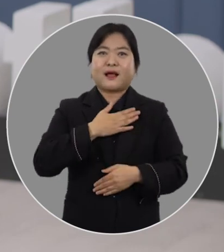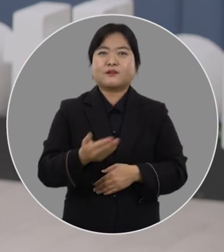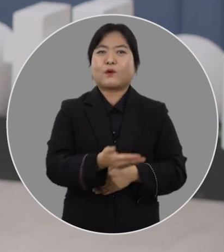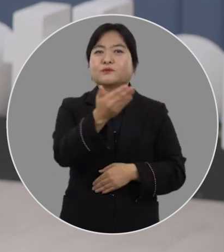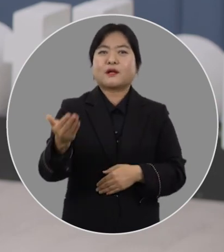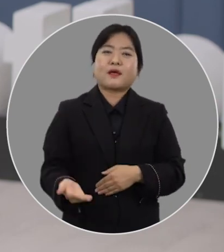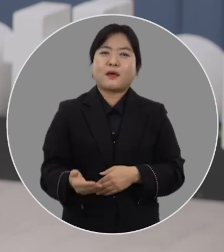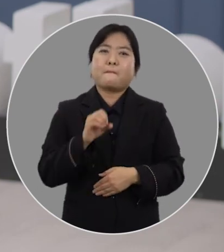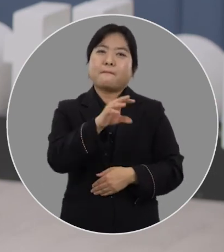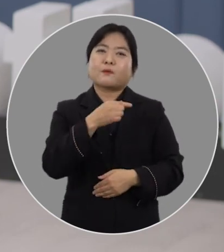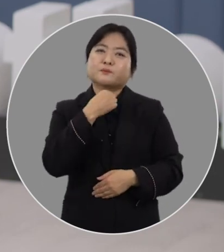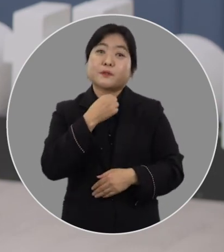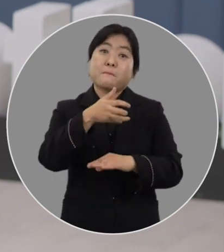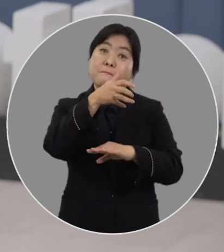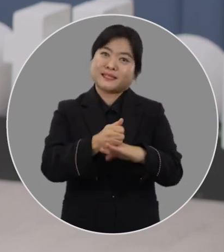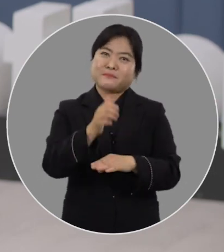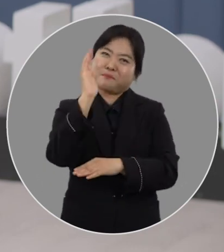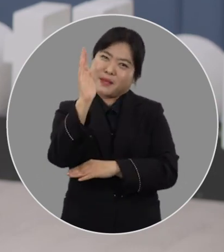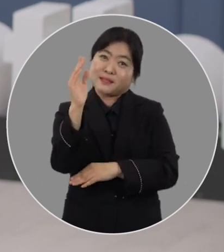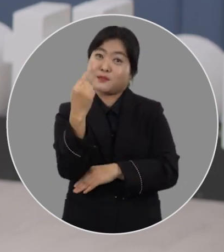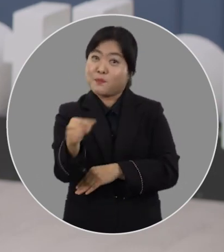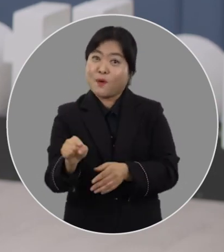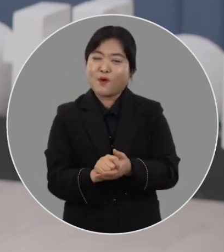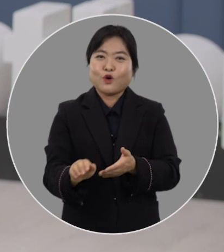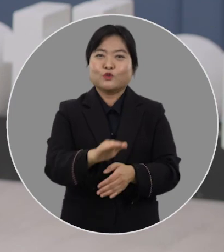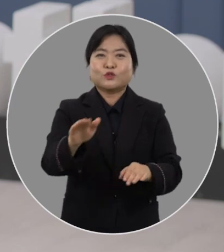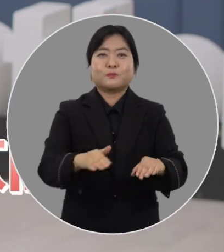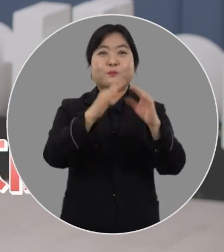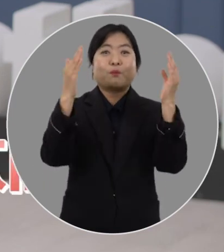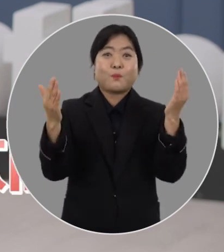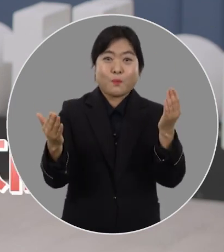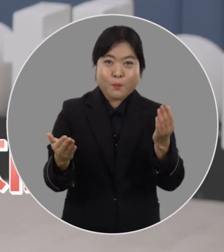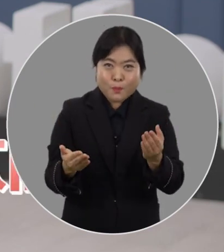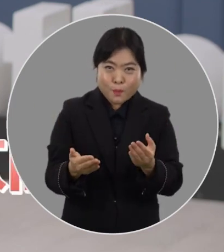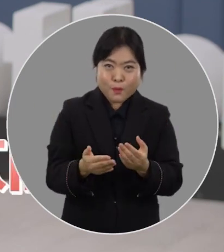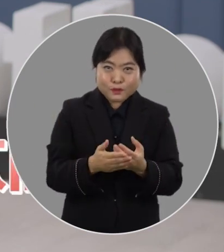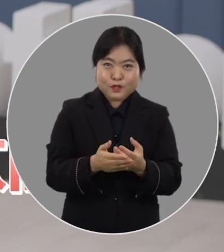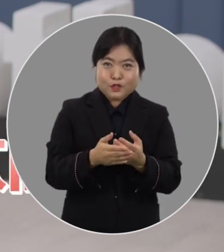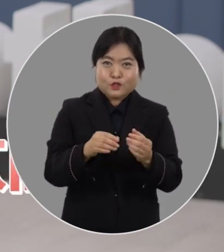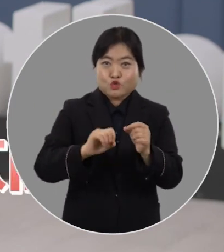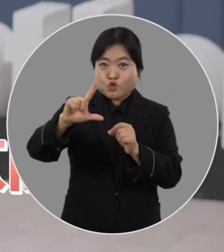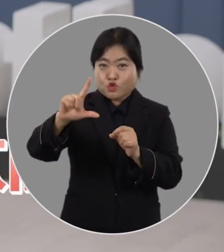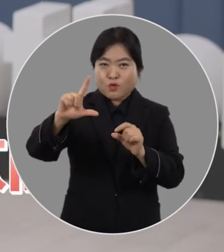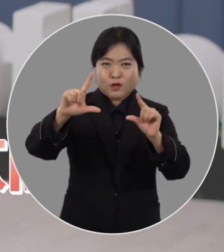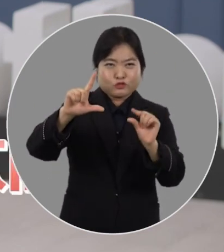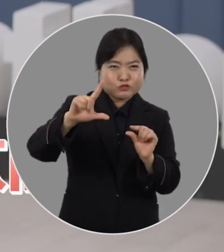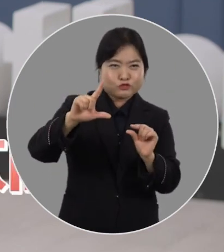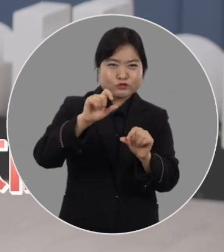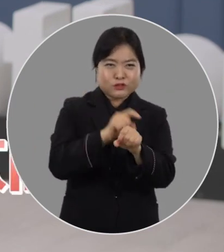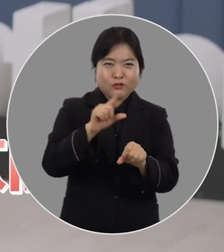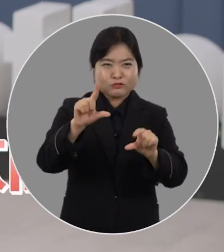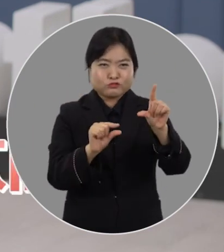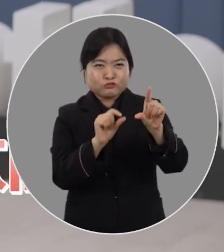제가 여러분에게 전하고 싶은 마지막 메시지는 우리 모두는 주류성과 비주류성을 동시에 가지고